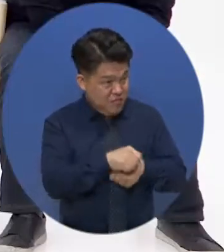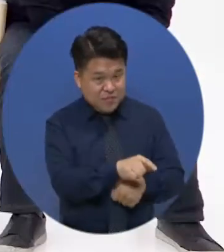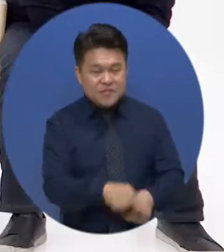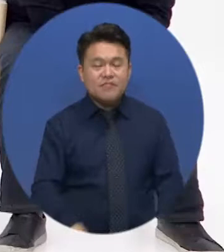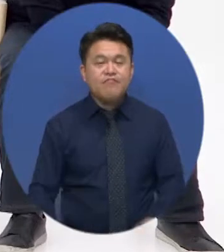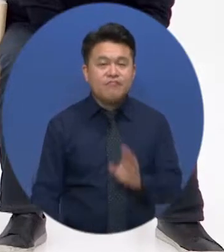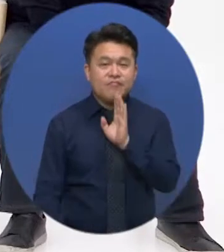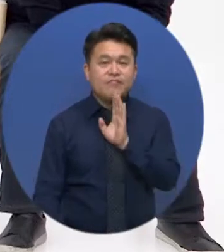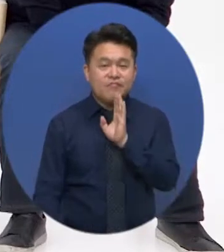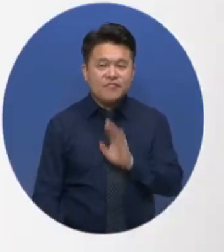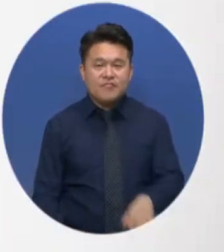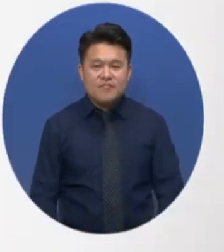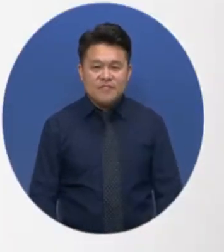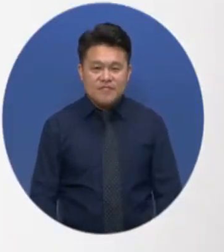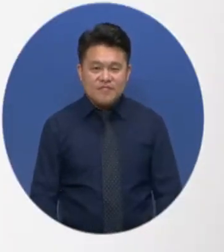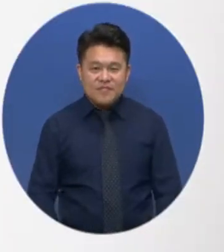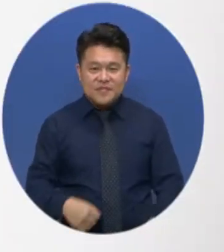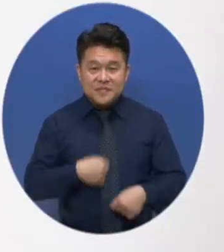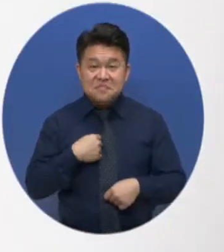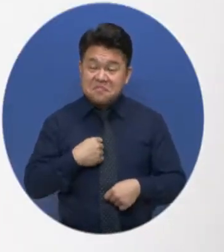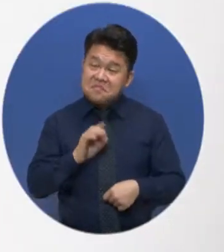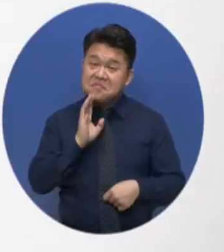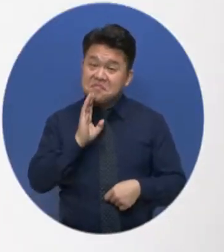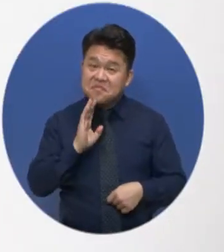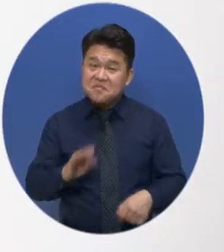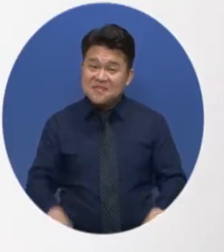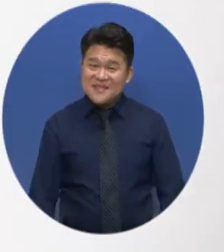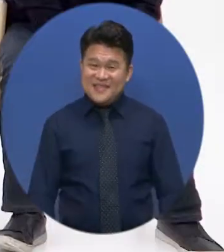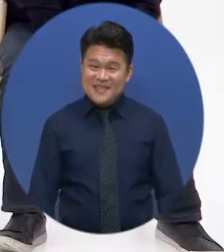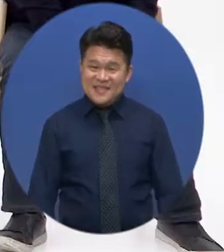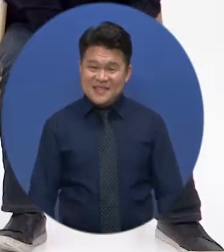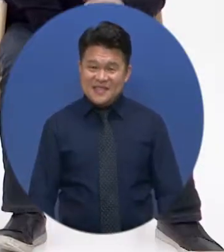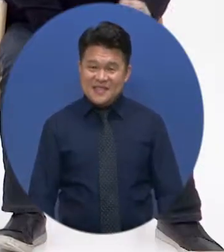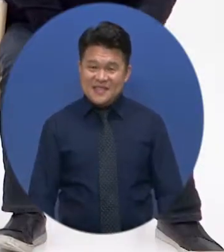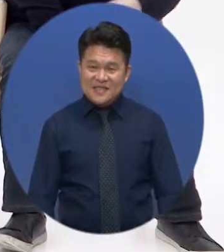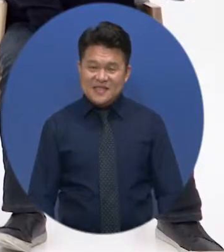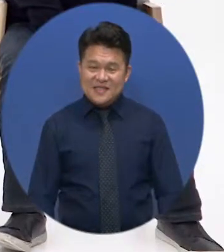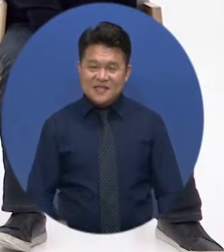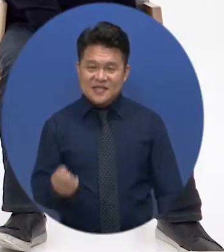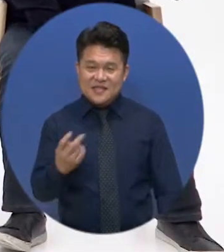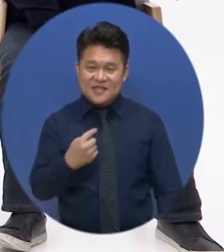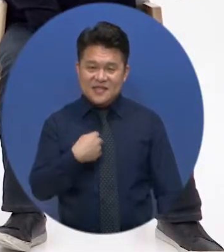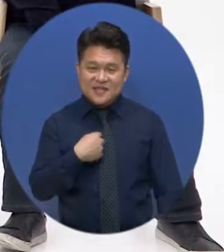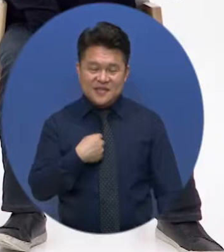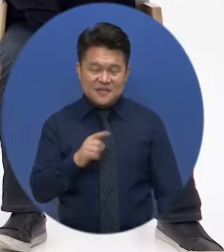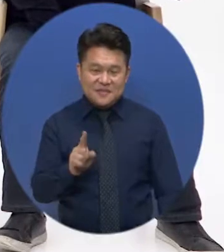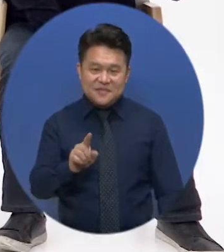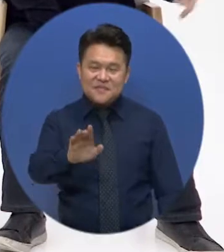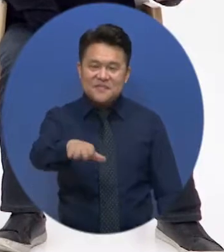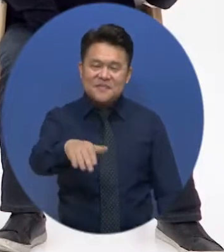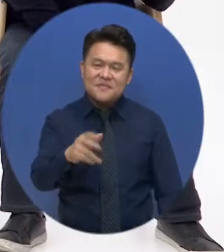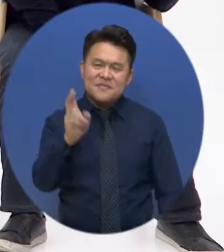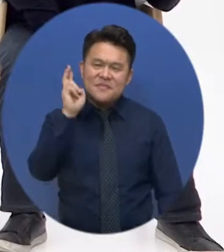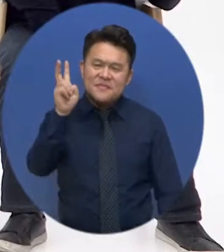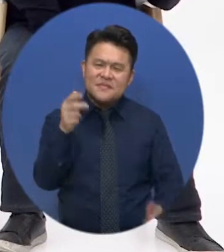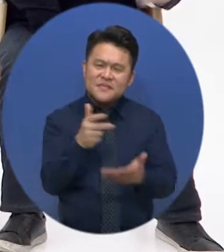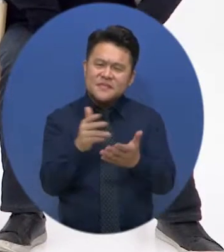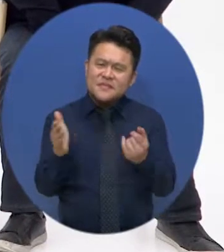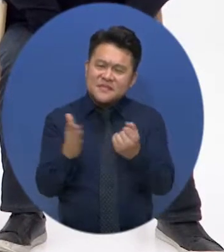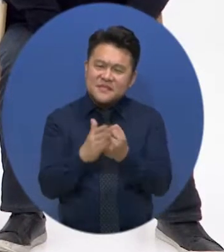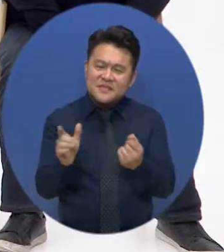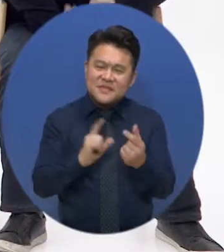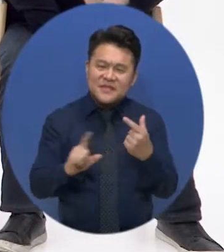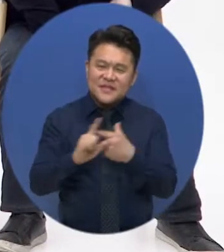네 맞아요. 어떠세요? 네, 맞아요. 솔직히 그런 것 같아요. 아 그리고 저 때는 아마 촬영 와서 아마